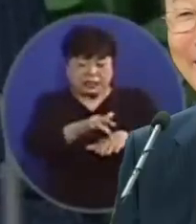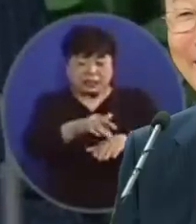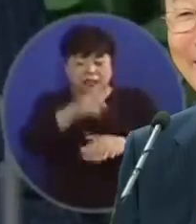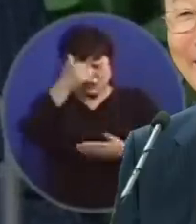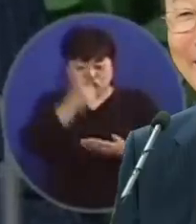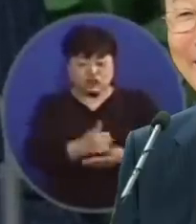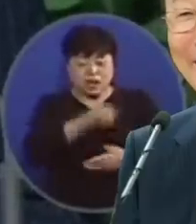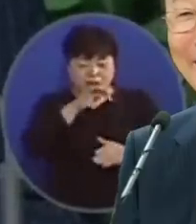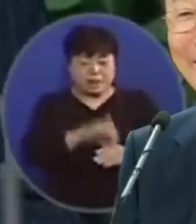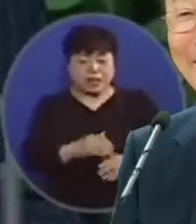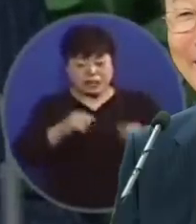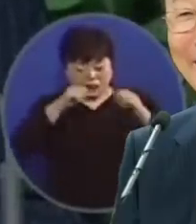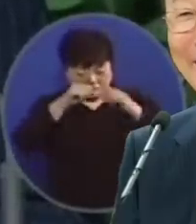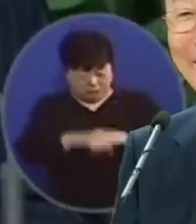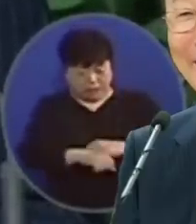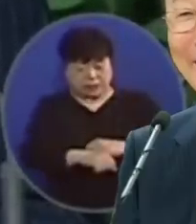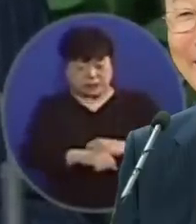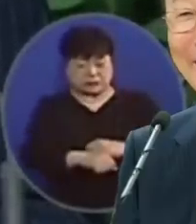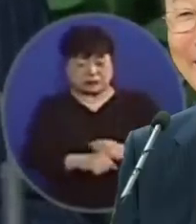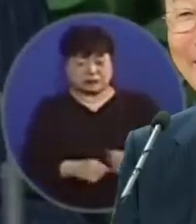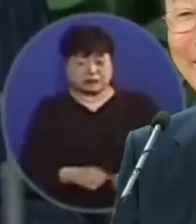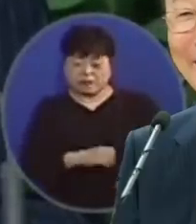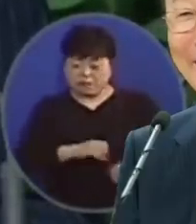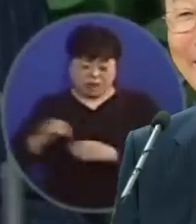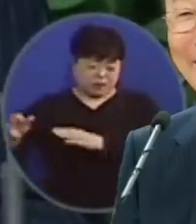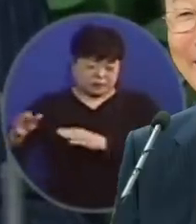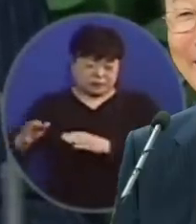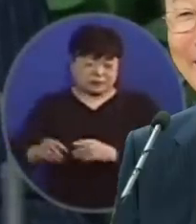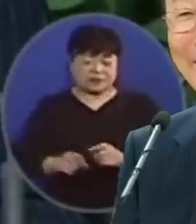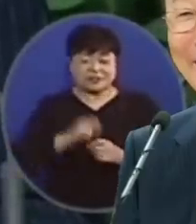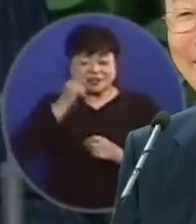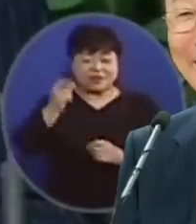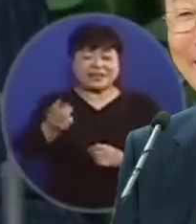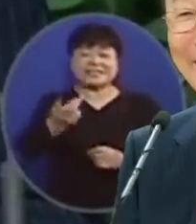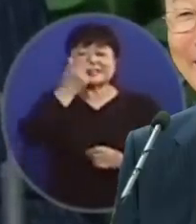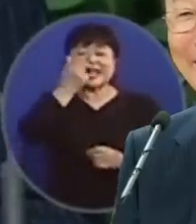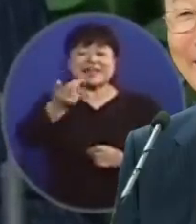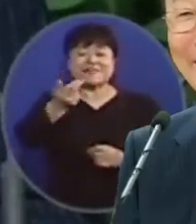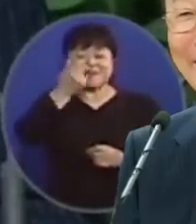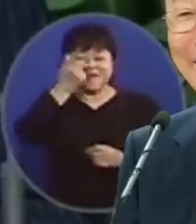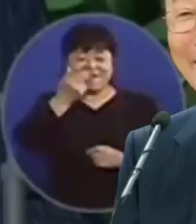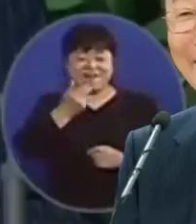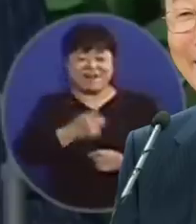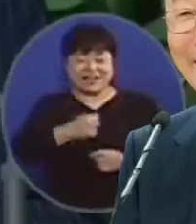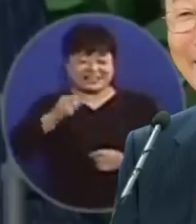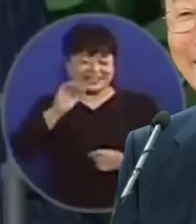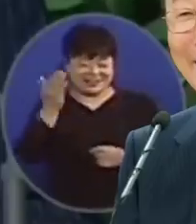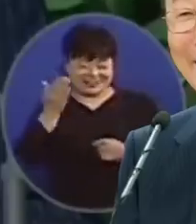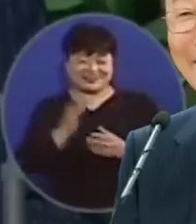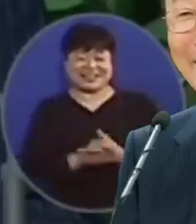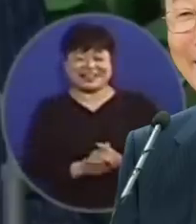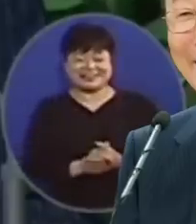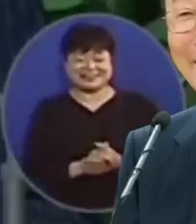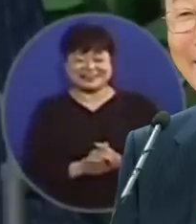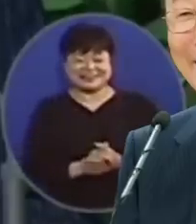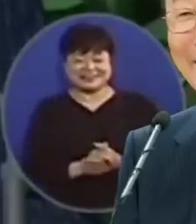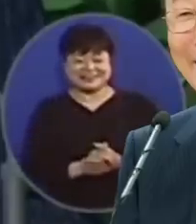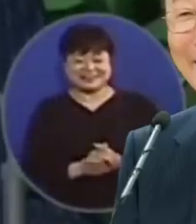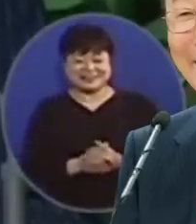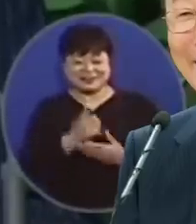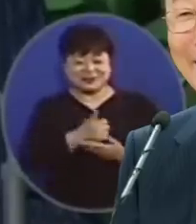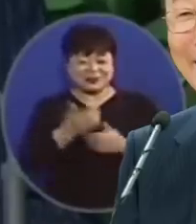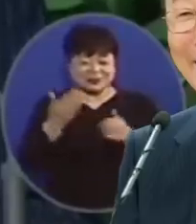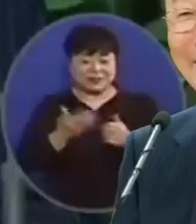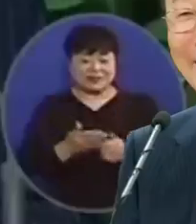절단강산이 나서 폐기처분당했으니까 우리는 영원한 생명, 소유주가 된 것입니다.